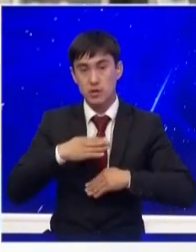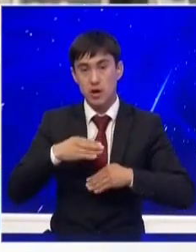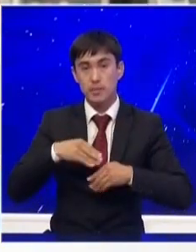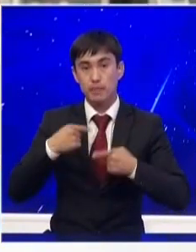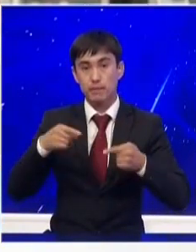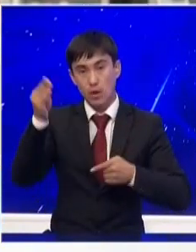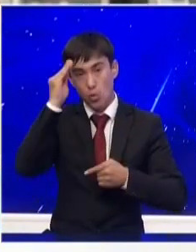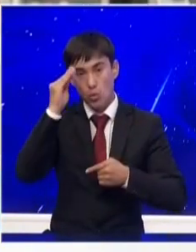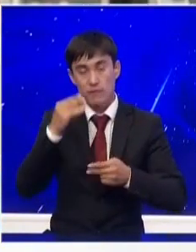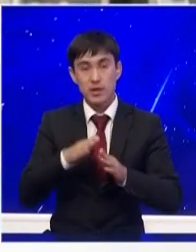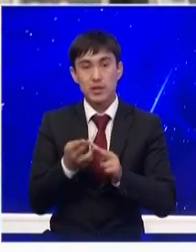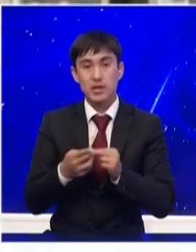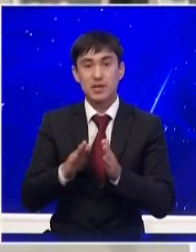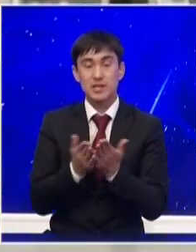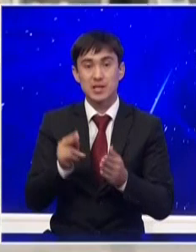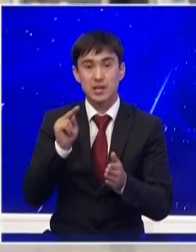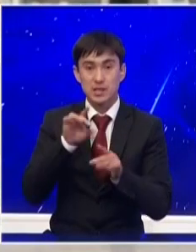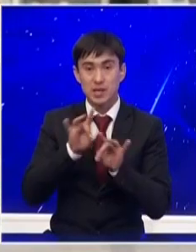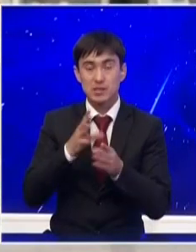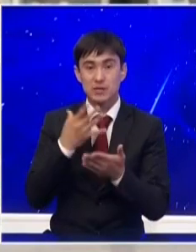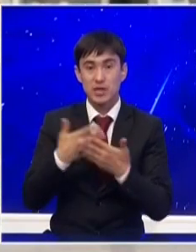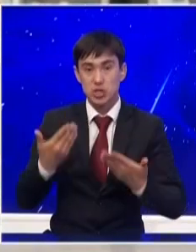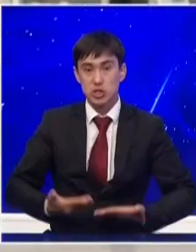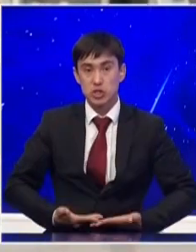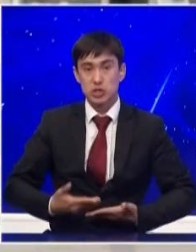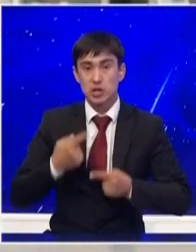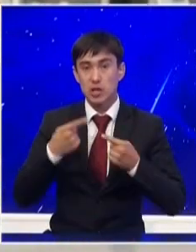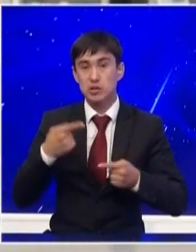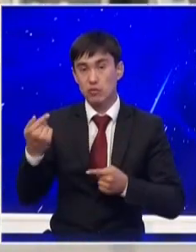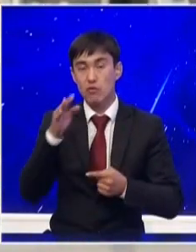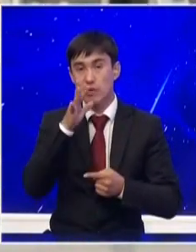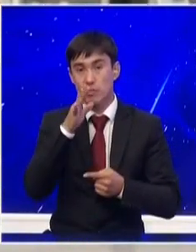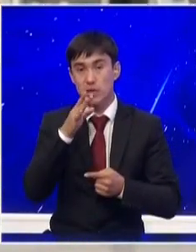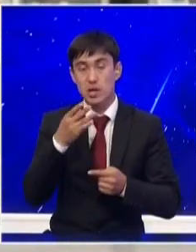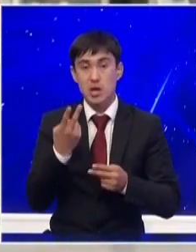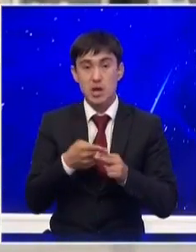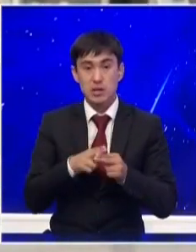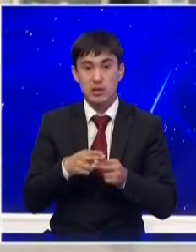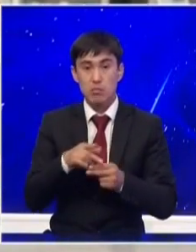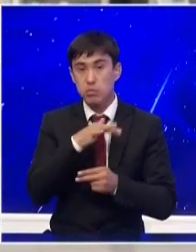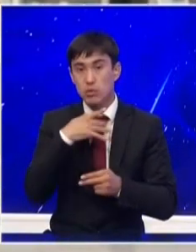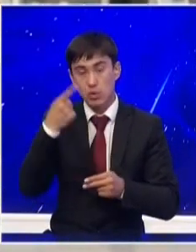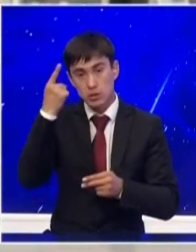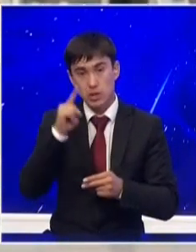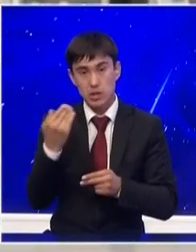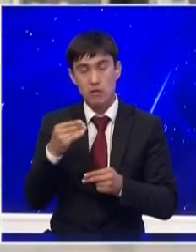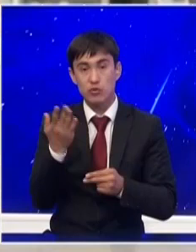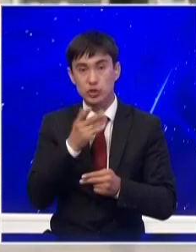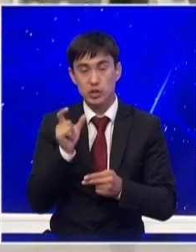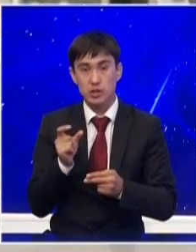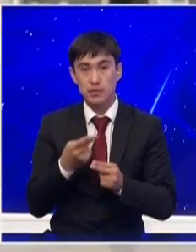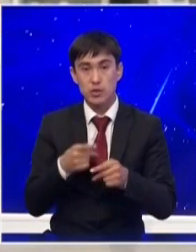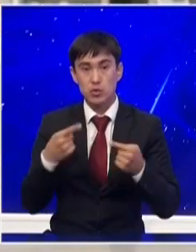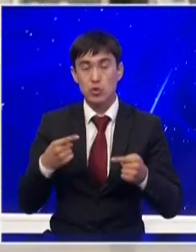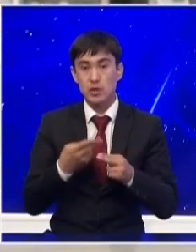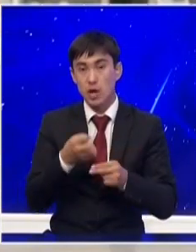В этой книге он рассказывает не столько о своей жизни, столько о событиях того времени. С одной стороны, это немалые знания для его читателей. С